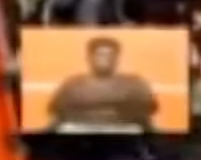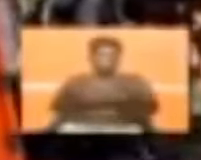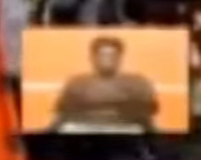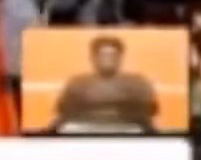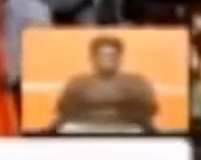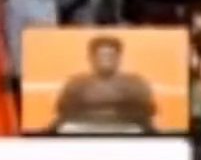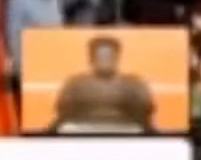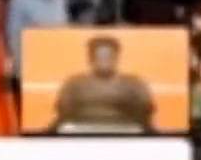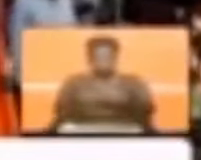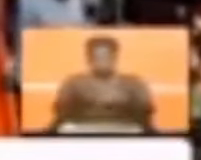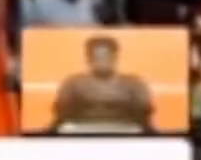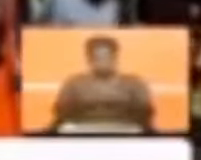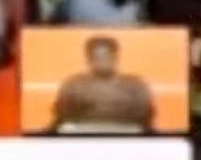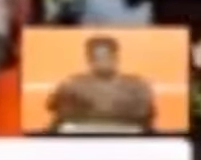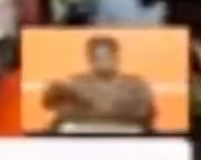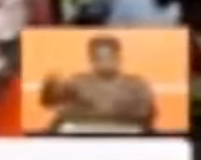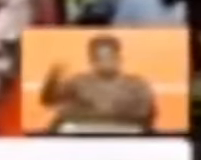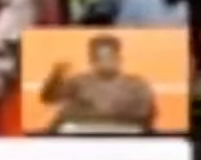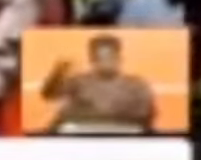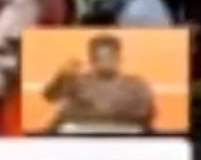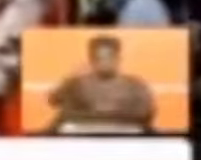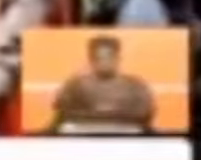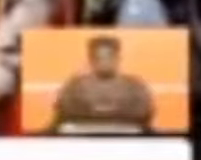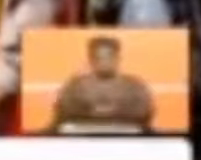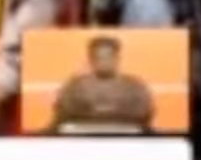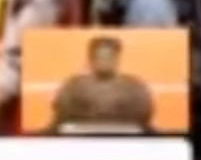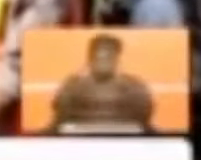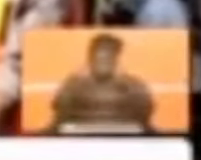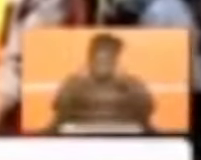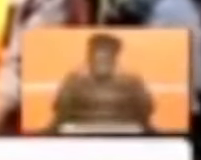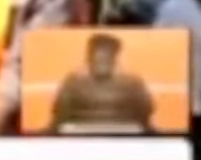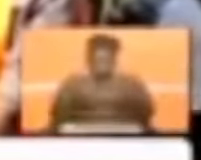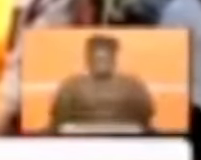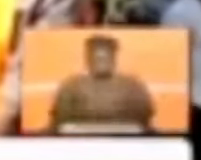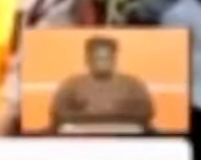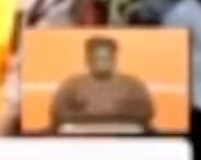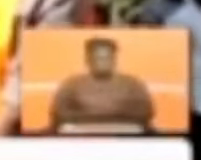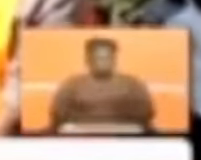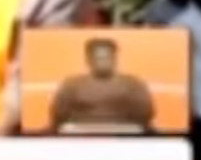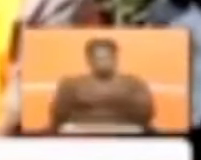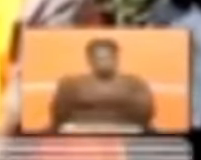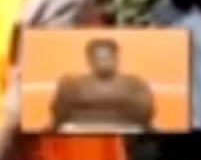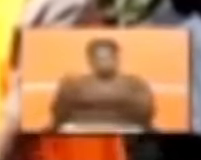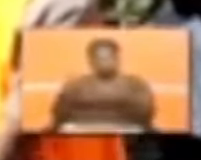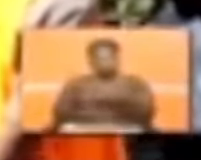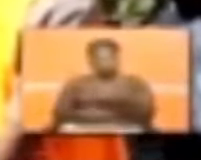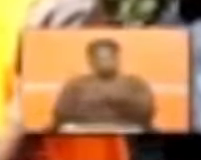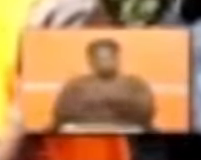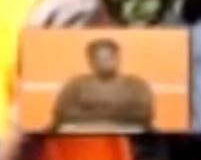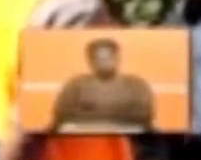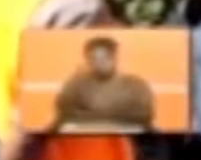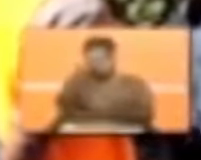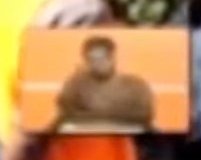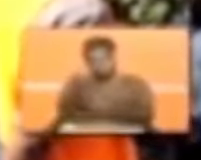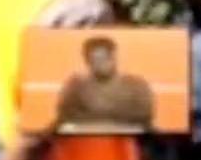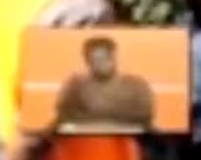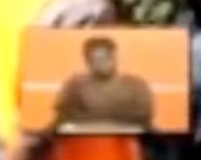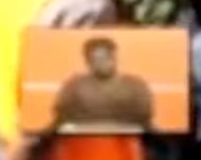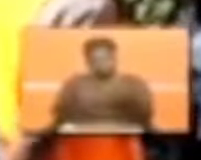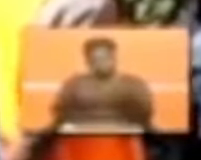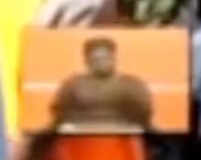nti mukyala we yagenda bweru kati kinategerekeka afudde ki oba biki ebyamutuuseko naye